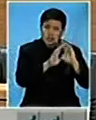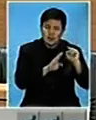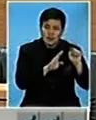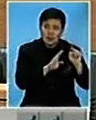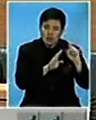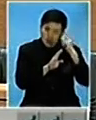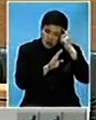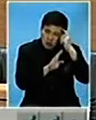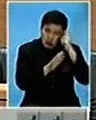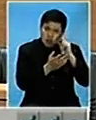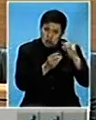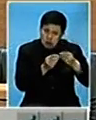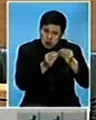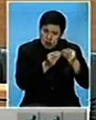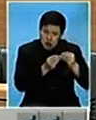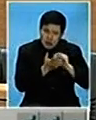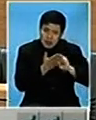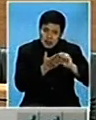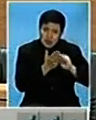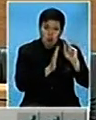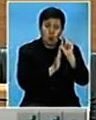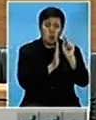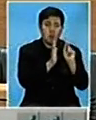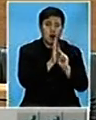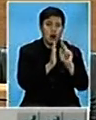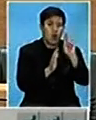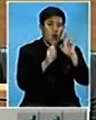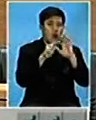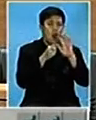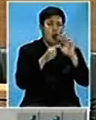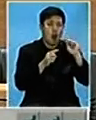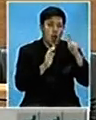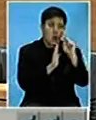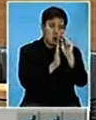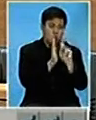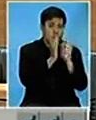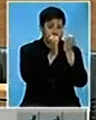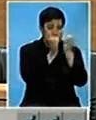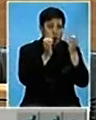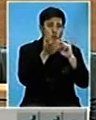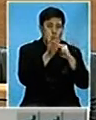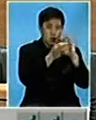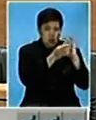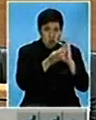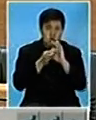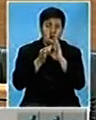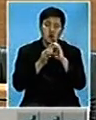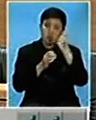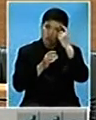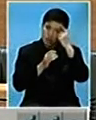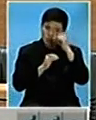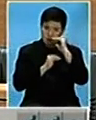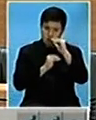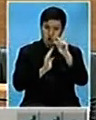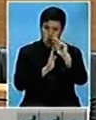การร่างกฎหมายรัฐธรรมนูญขึ้นเพื่อที่จะเป็นกฎเกณฑ์เป็นกติกาใน